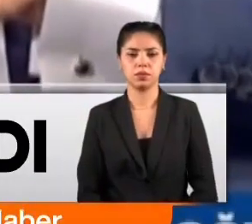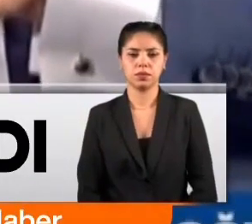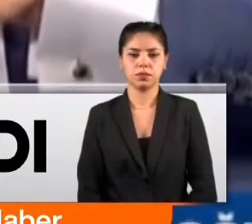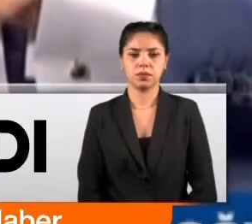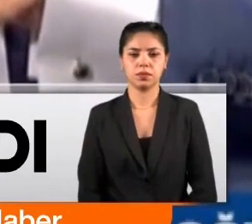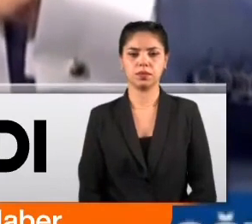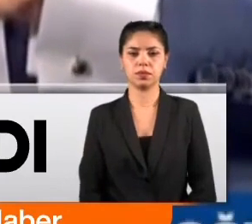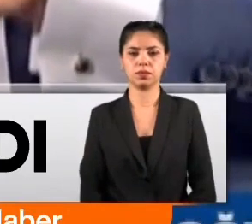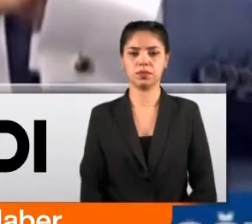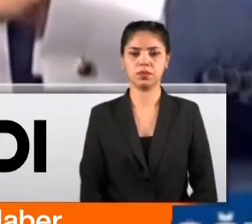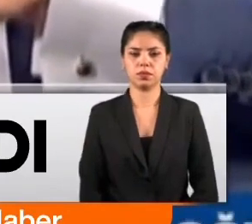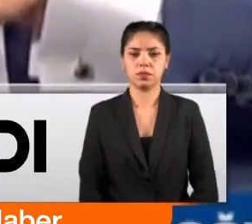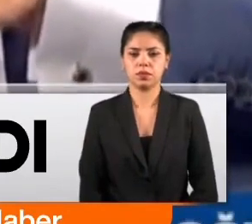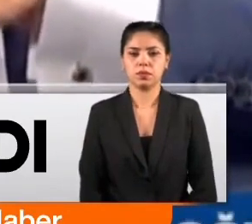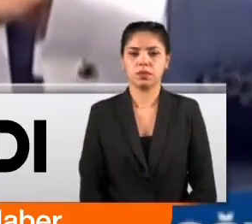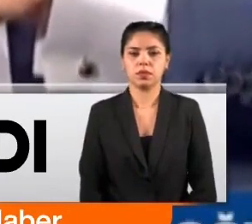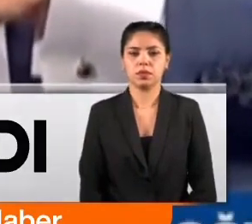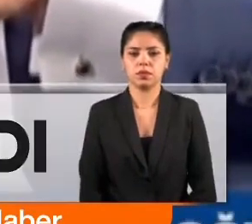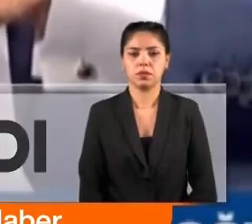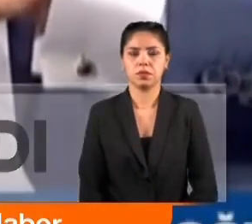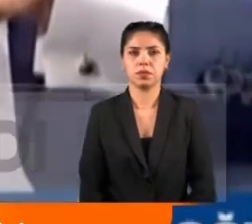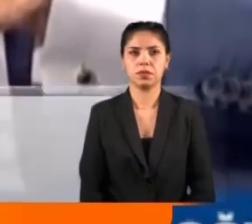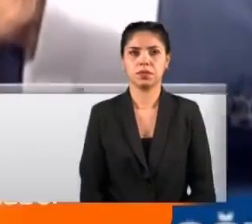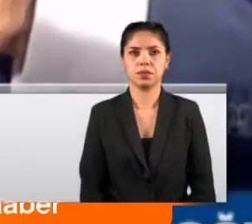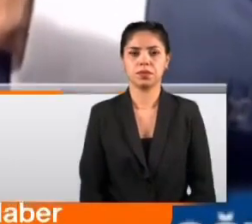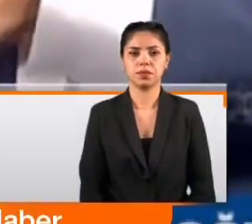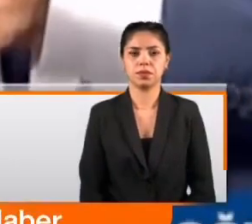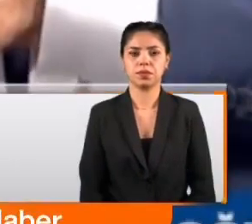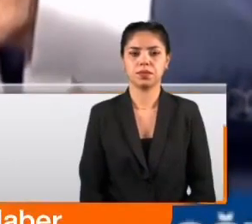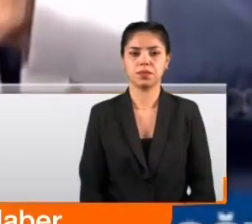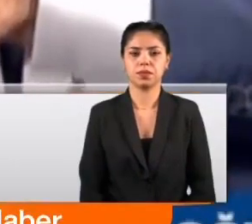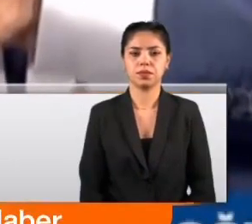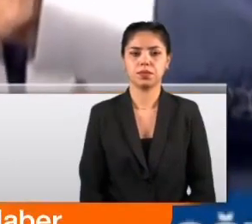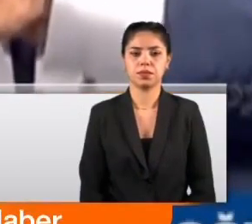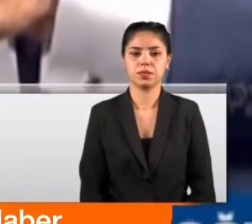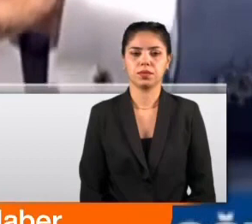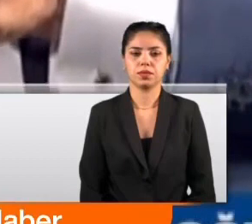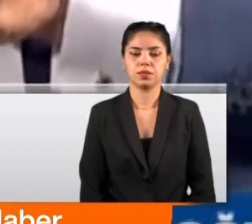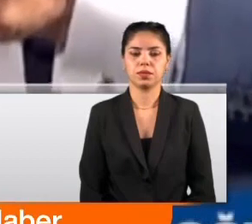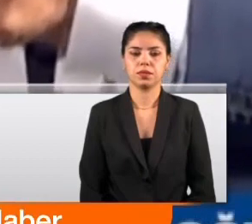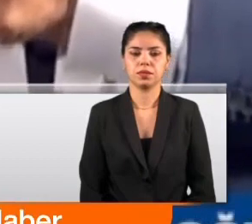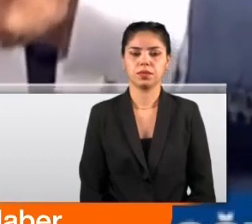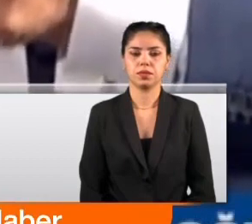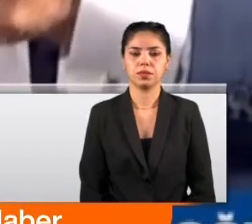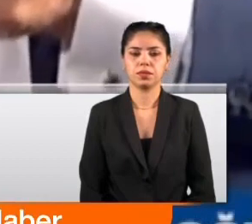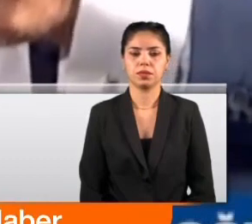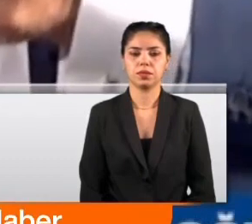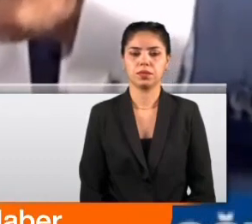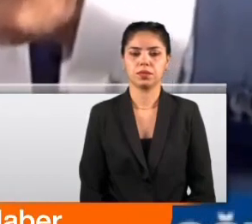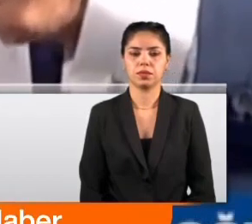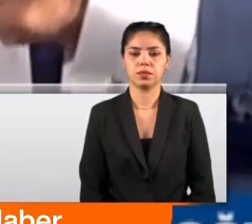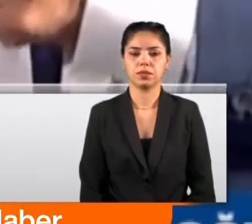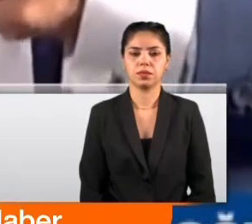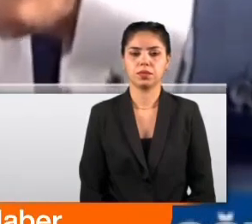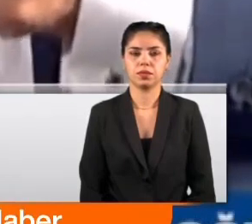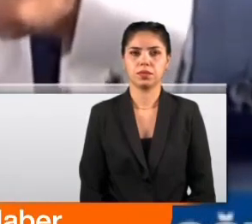Yani Seçil Erzan olayının patladığı 7 Nisan gününden bir gün önce mesaj Seçil Erzan'dan